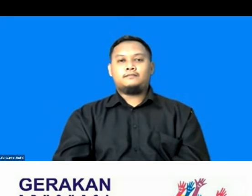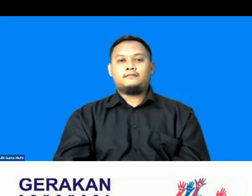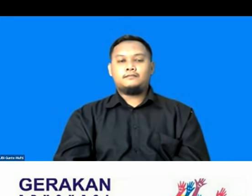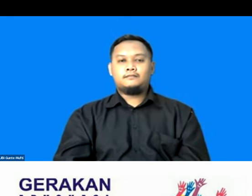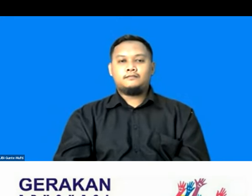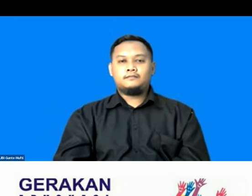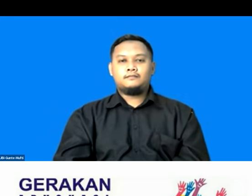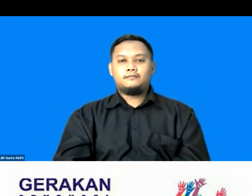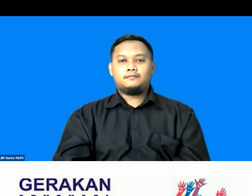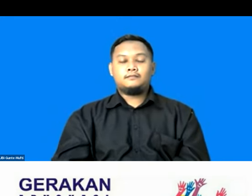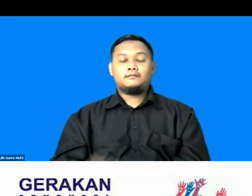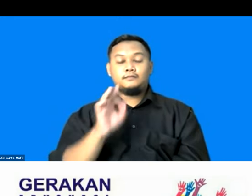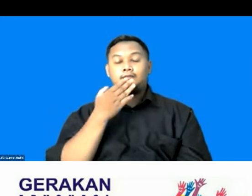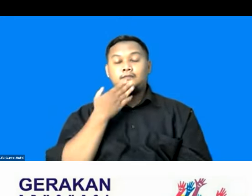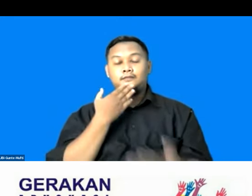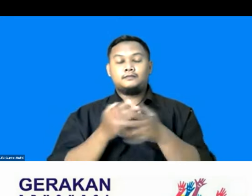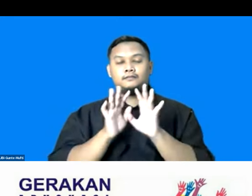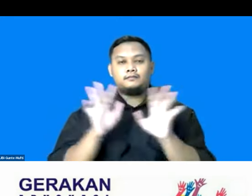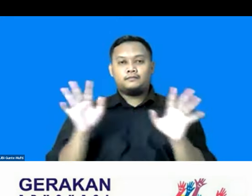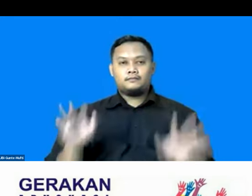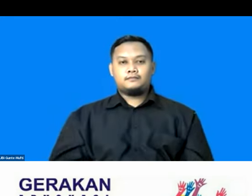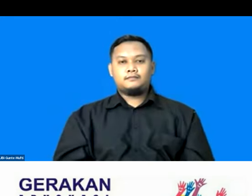Okay. Baik, terima kasih banyak Pak Herson.